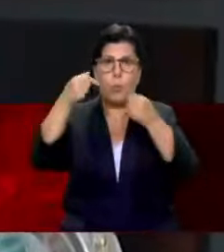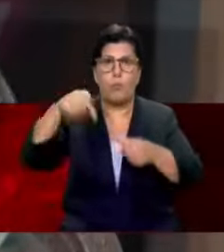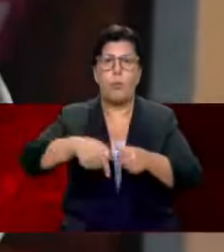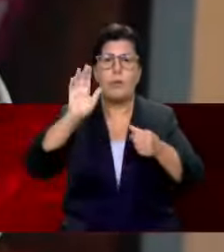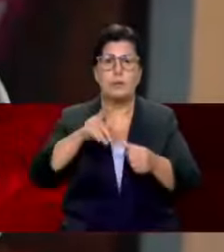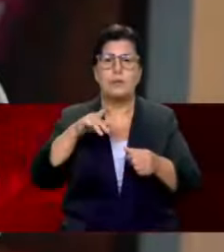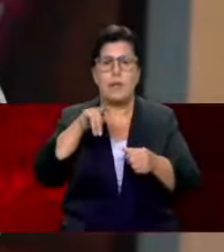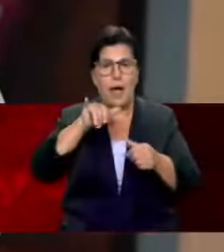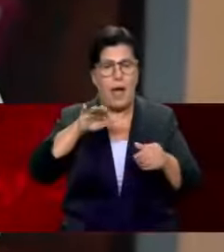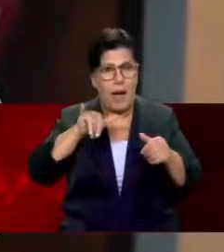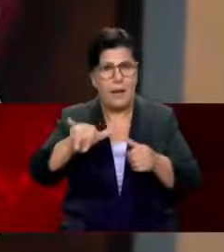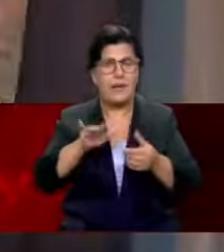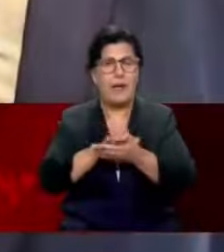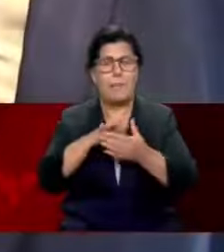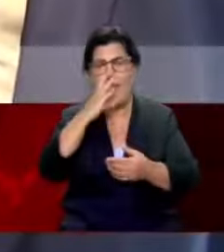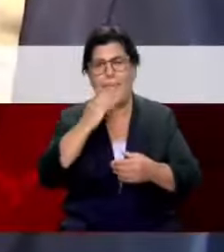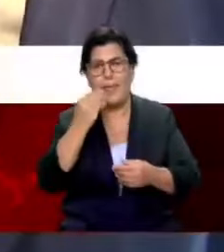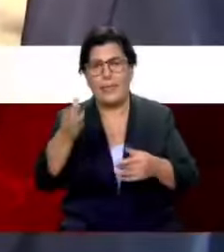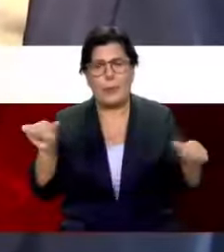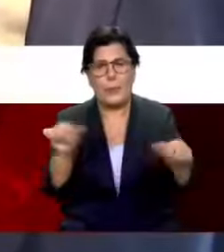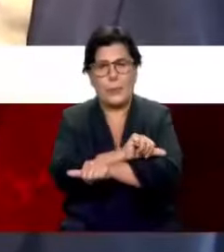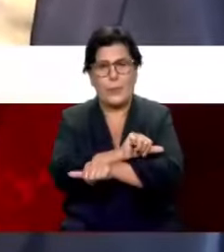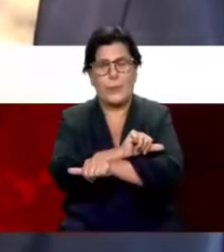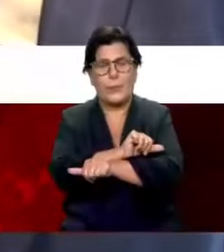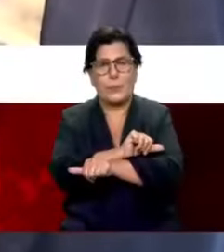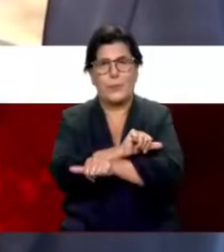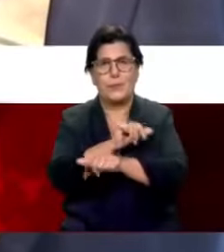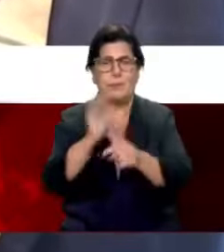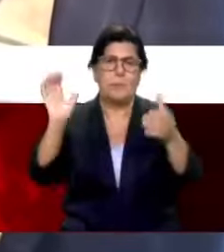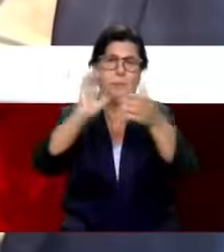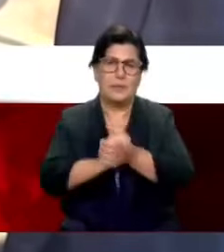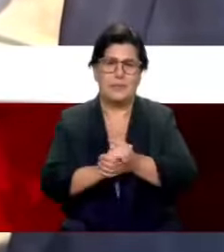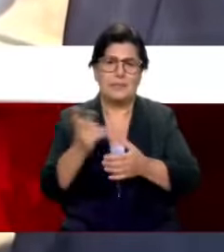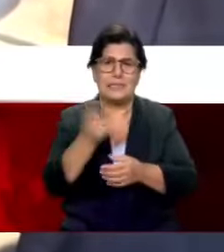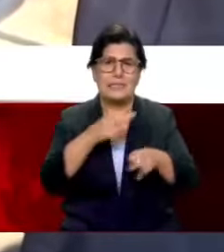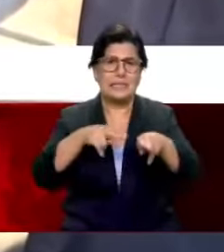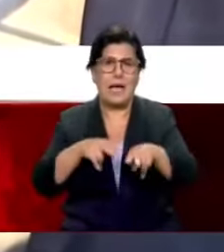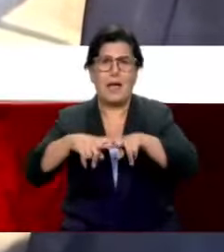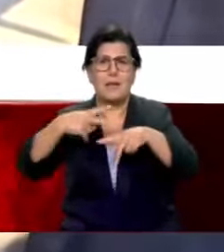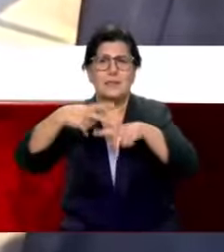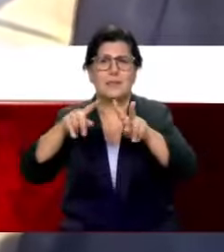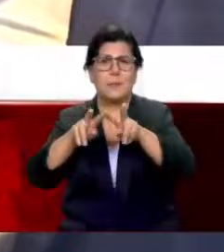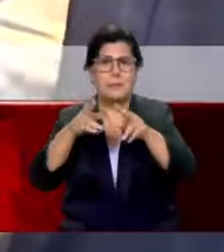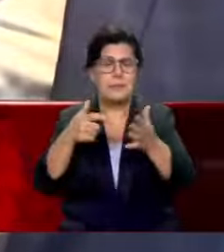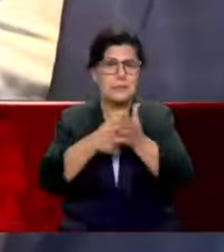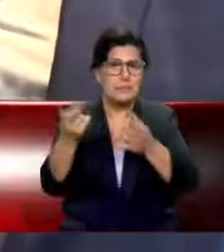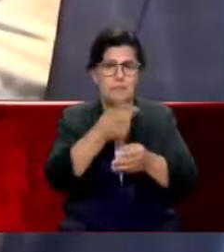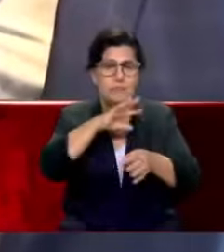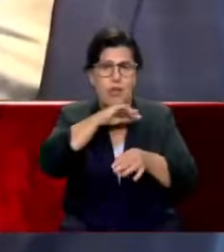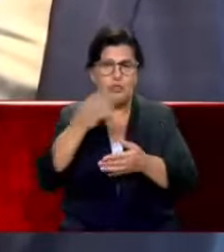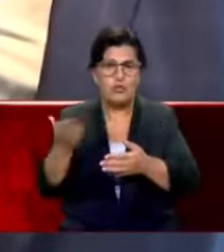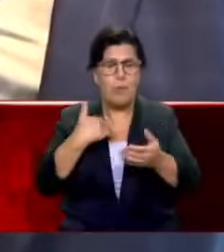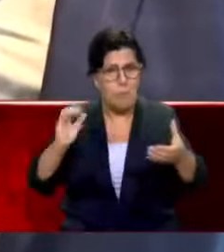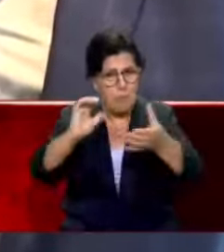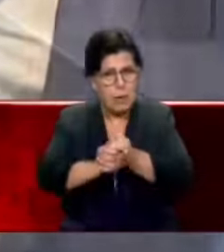aynı ayakkabıdan hediye edince barıştılar dedi ki amca biz sizleri barıştıralım İkinizin de ismi Kazım ikiniz de yaşlısın biz bu şekilde